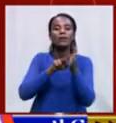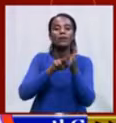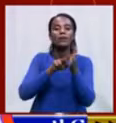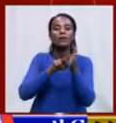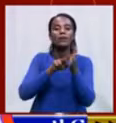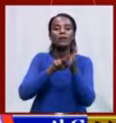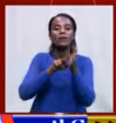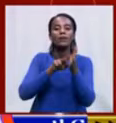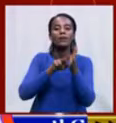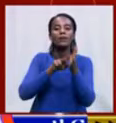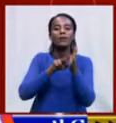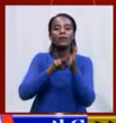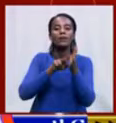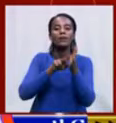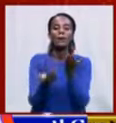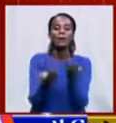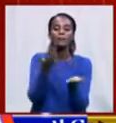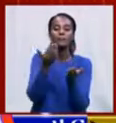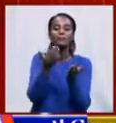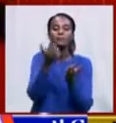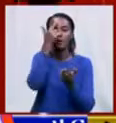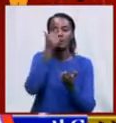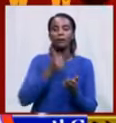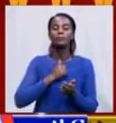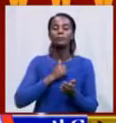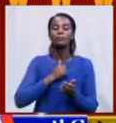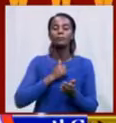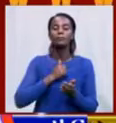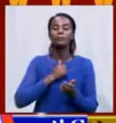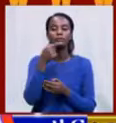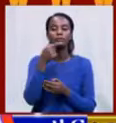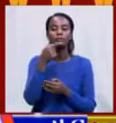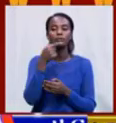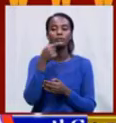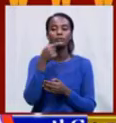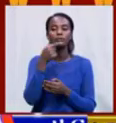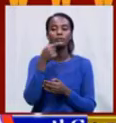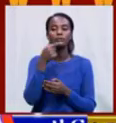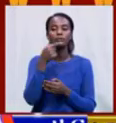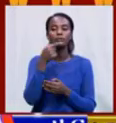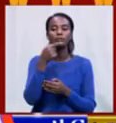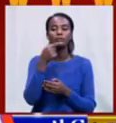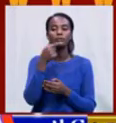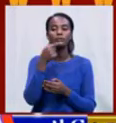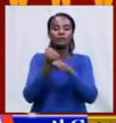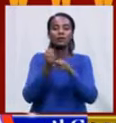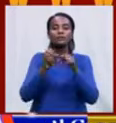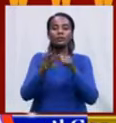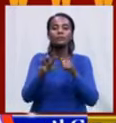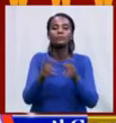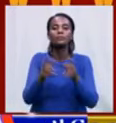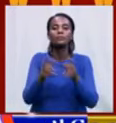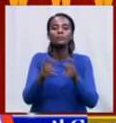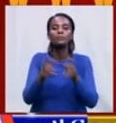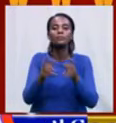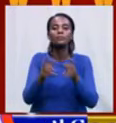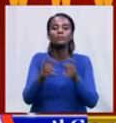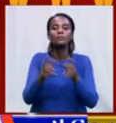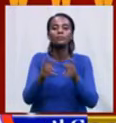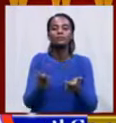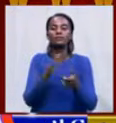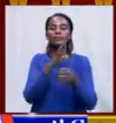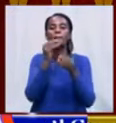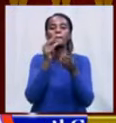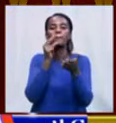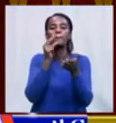እንስሳት ስለመሆናቸው በአመዛኙ የሚታመን ነው ብለዋል። ወረርሽኙ ያልጎዳው አካልና የሥራ ዘርፍ ባይኖርም የአየር ንብረት ለውጥ ላይ በጎ